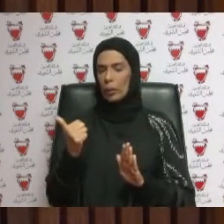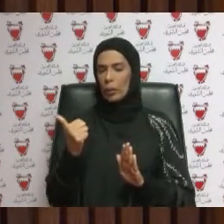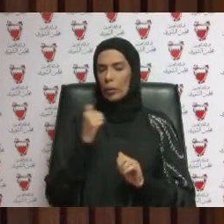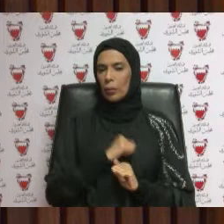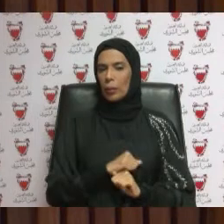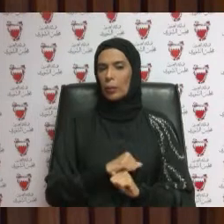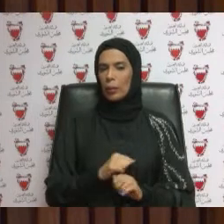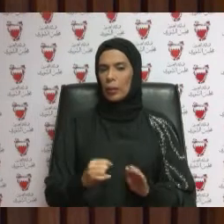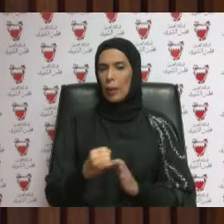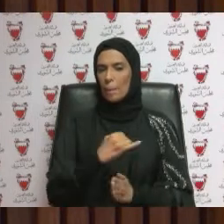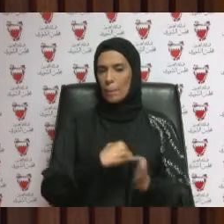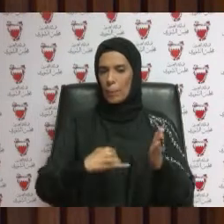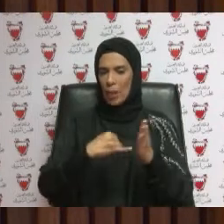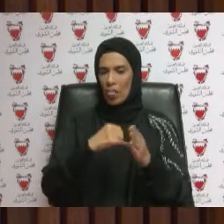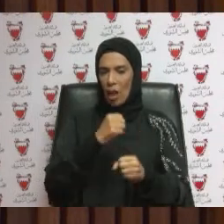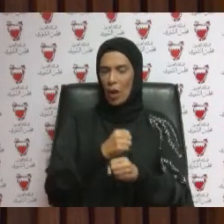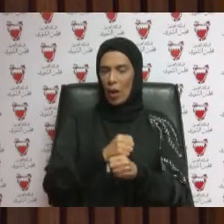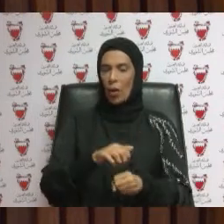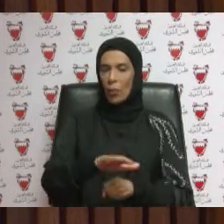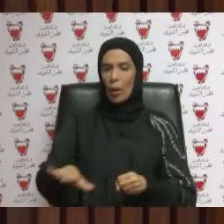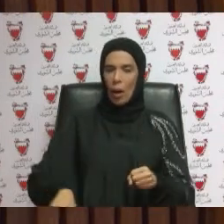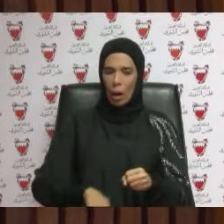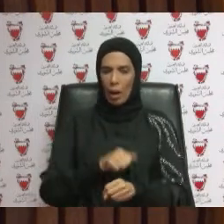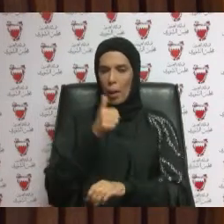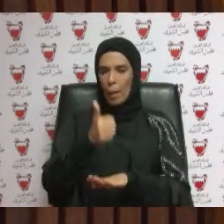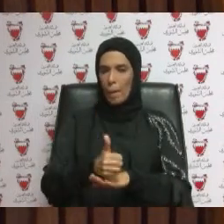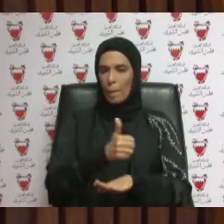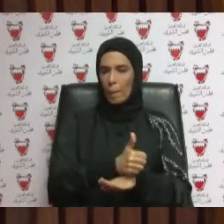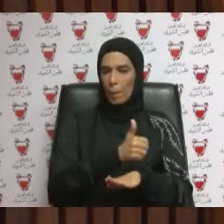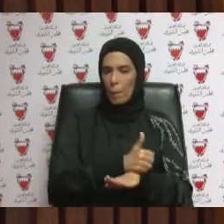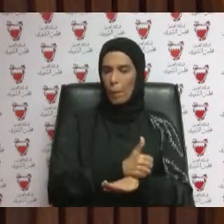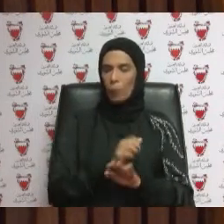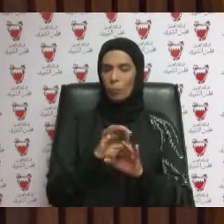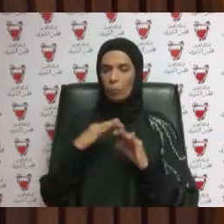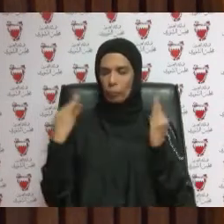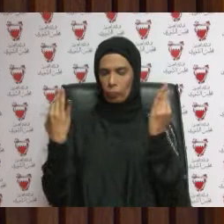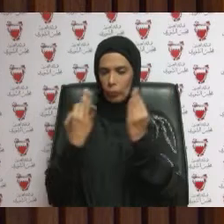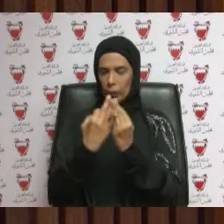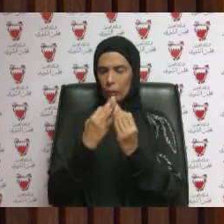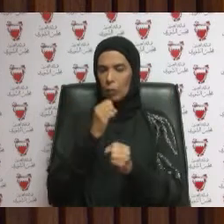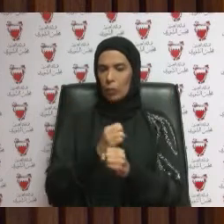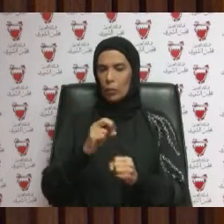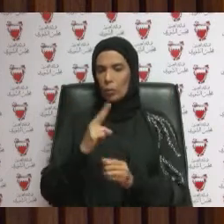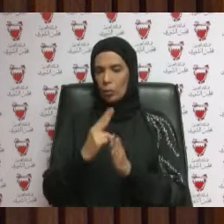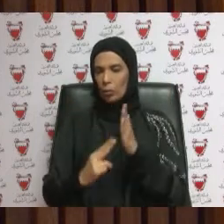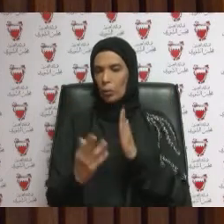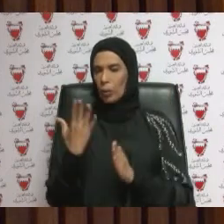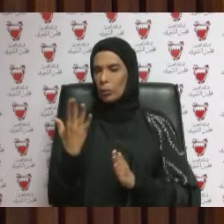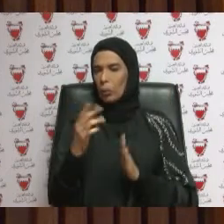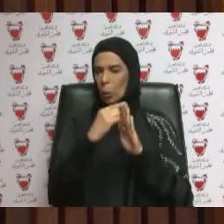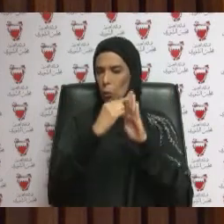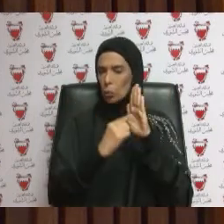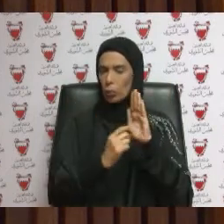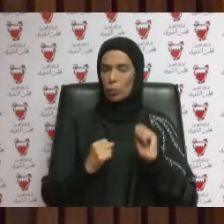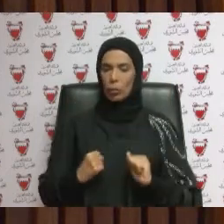من ميثاق العمل الوطني المتعلق بالمقومات الأساسية للمجتمع، وعملا بما نصت عليه المادة 5 من دستور مملكة